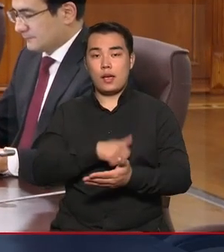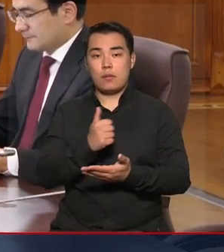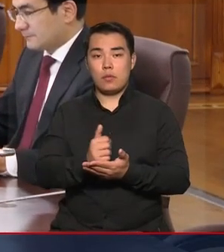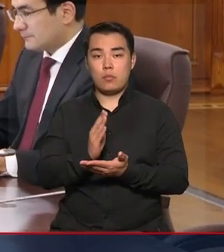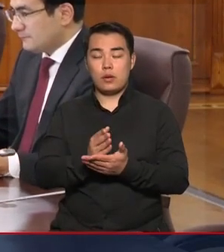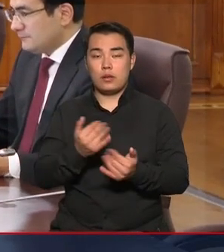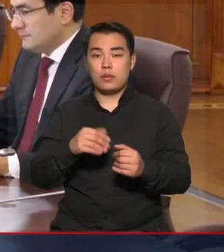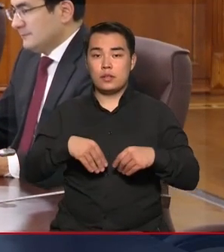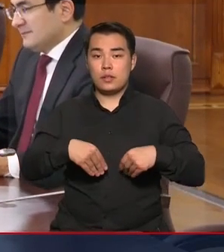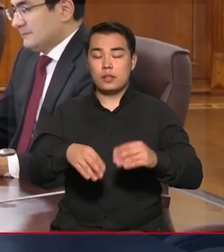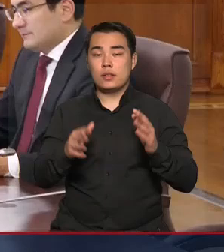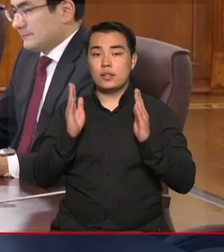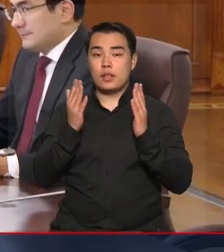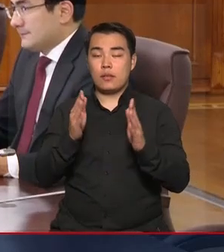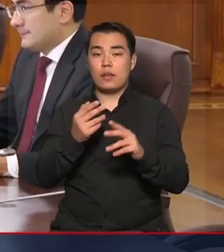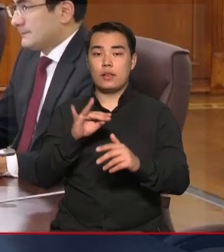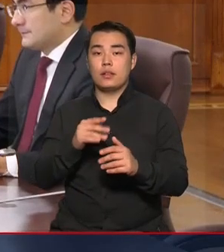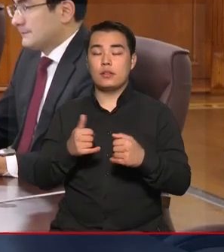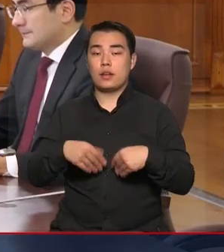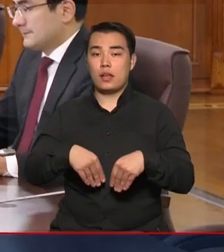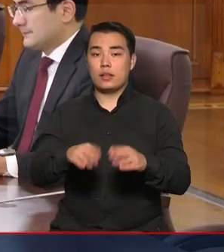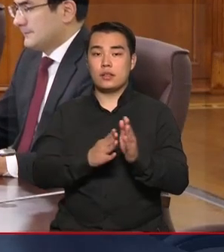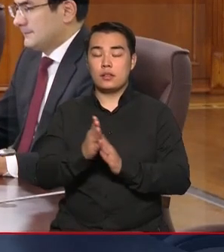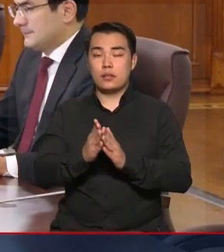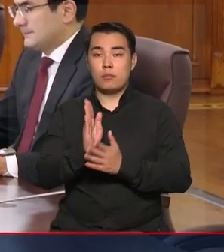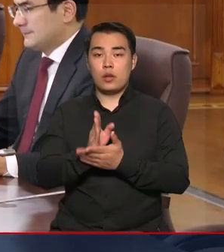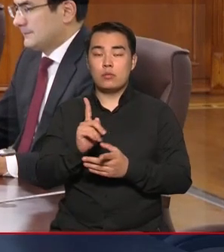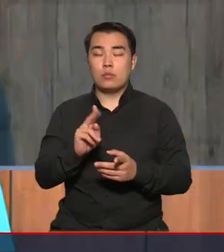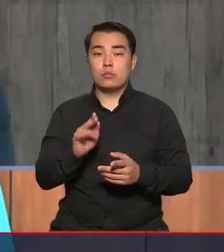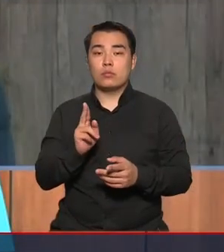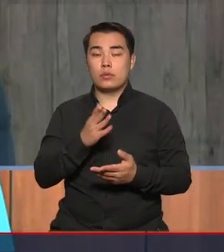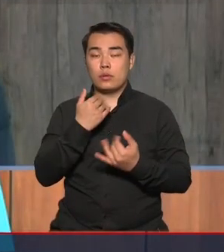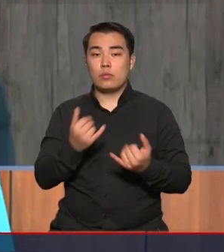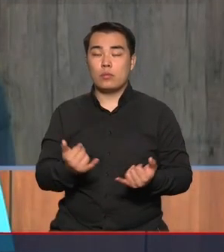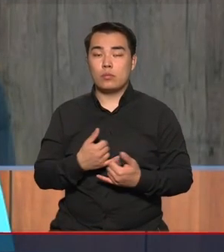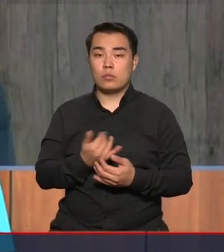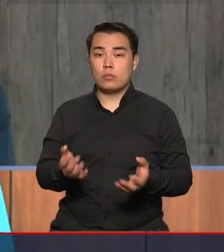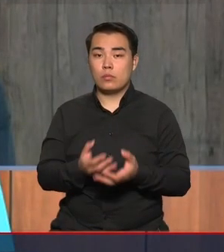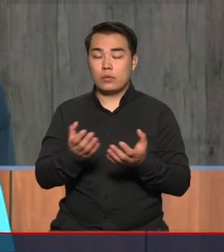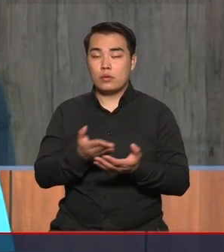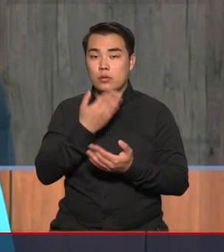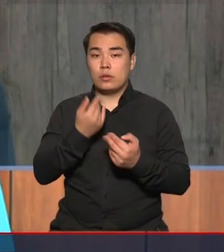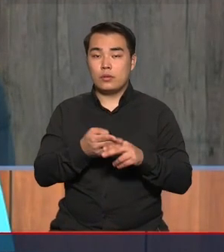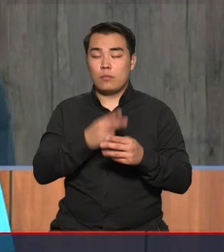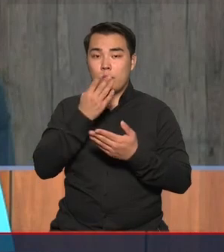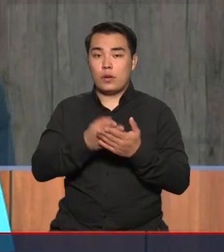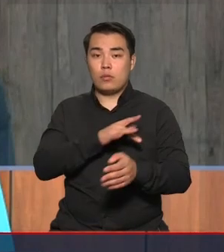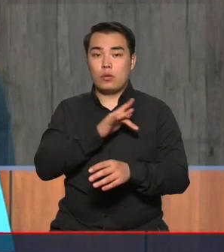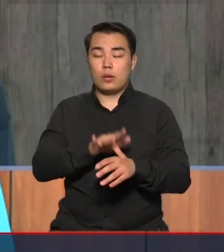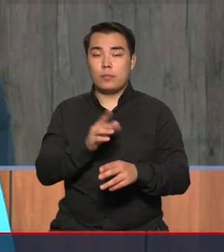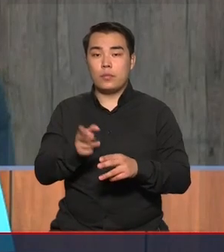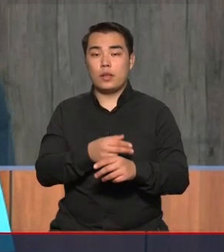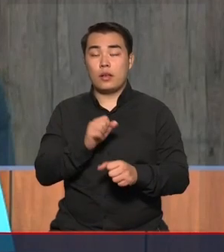высаживаются деревья и растения за которыми потом никто не ухаживает акимата надо проводить работу по обеспечению принципа город без